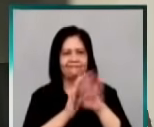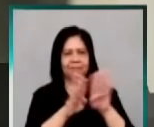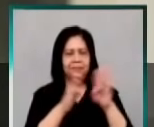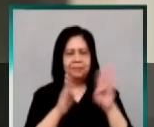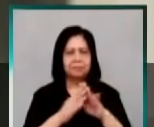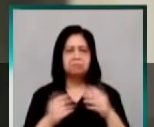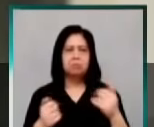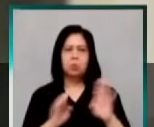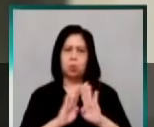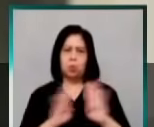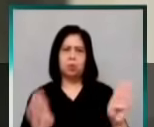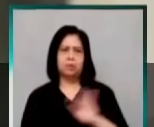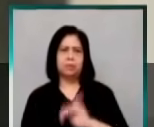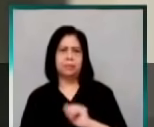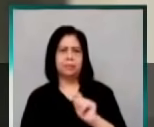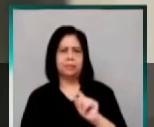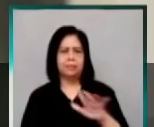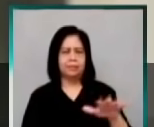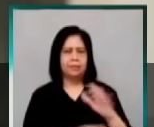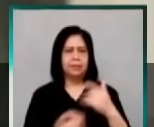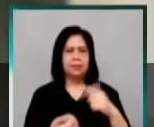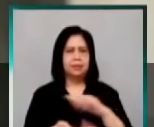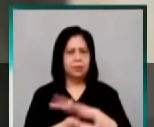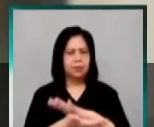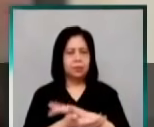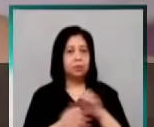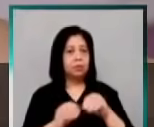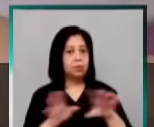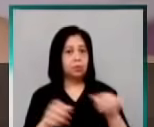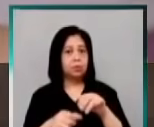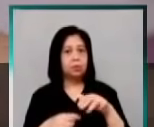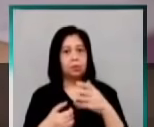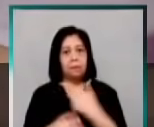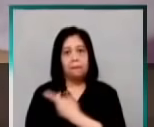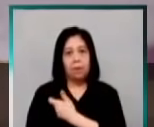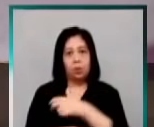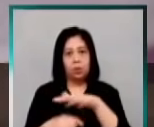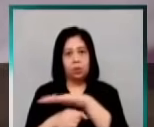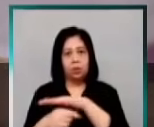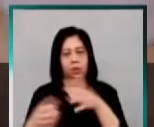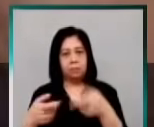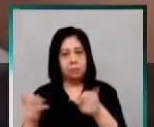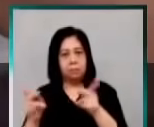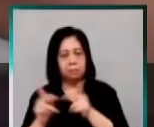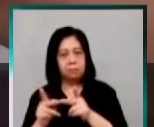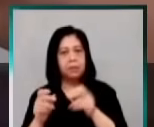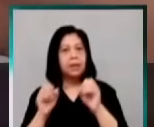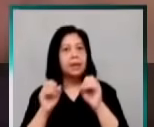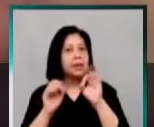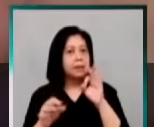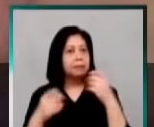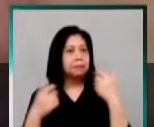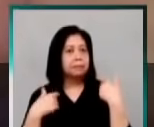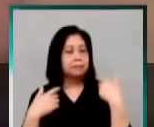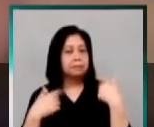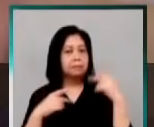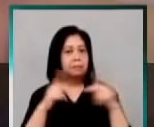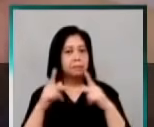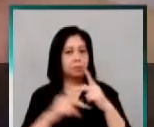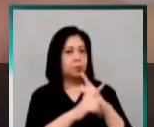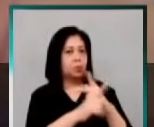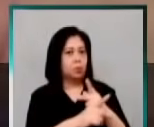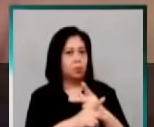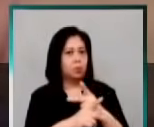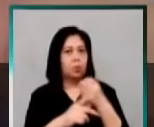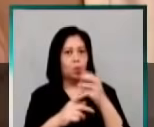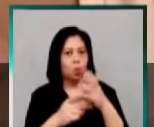Against COVID-19 na magpatupad ng bakuna bubble sa Metro Manila oras sa magkaroon ng population protection o mabukunahan